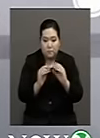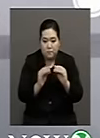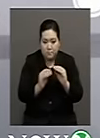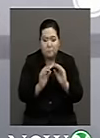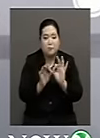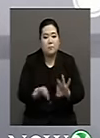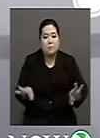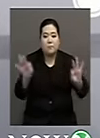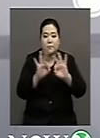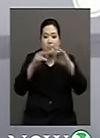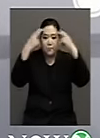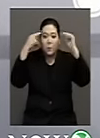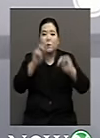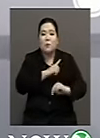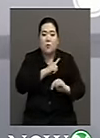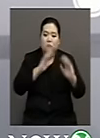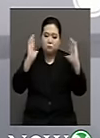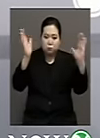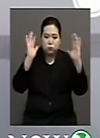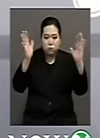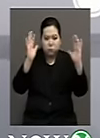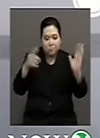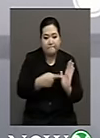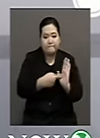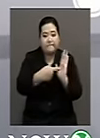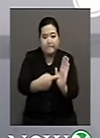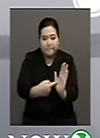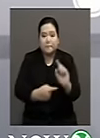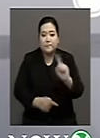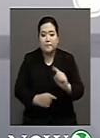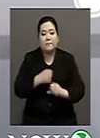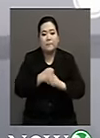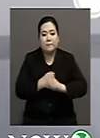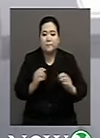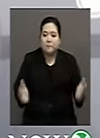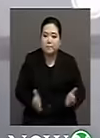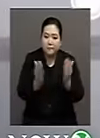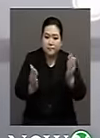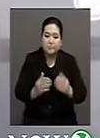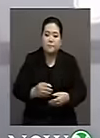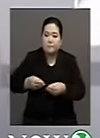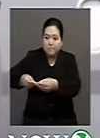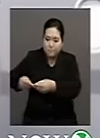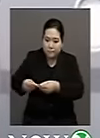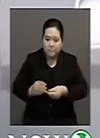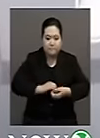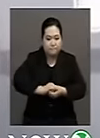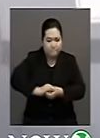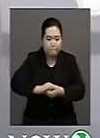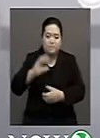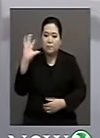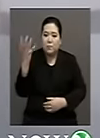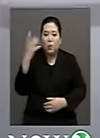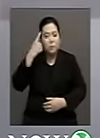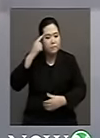รัฐมนตรีก็คือการแสดงวิสัยทัศน์โดยหยิบยกประเด็นเรื่องการส่งเสริมความเป็นหุ้นส่วนระดับโลกเพื่อกระตุ้นแนว